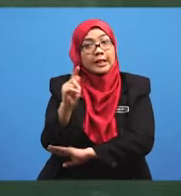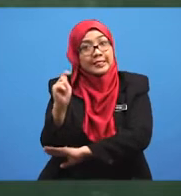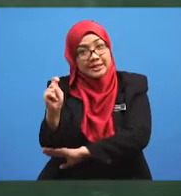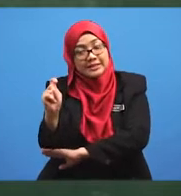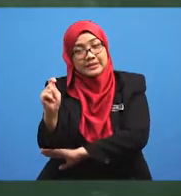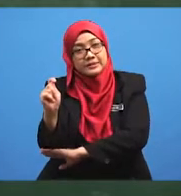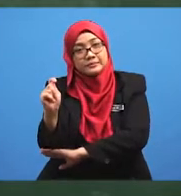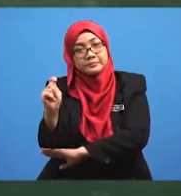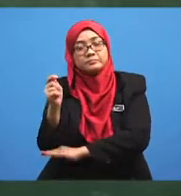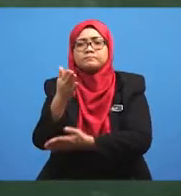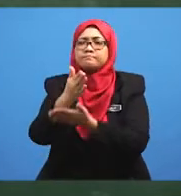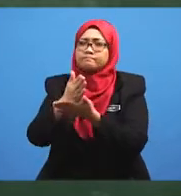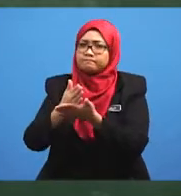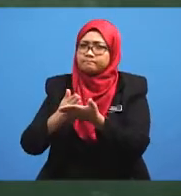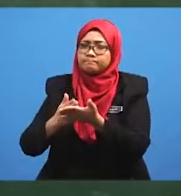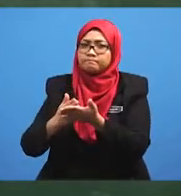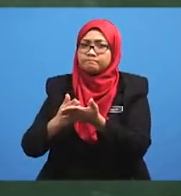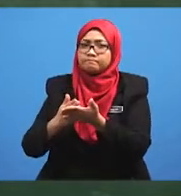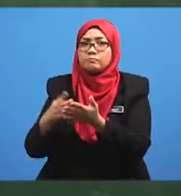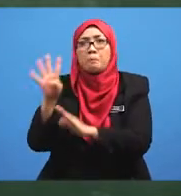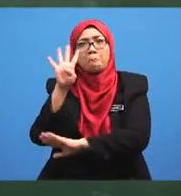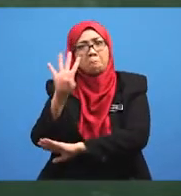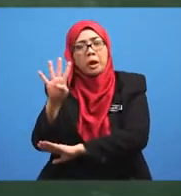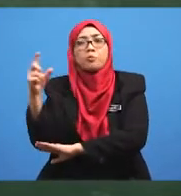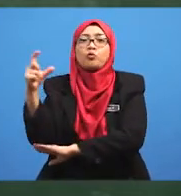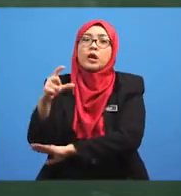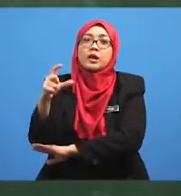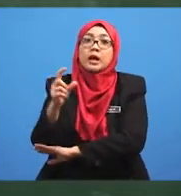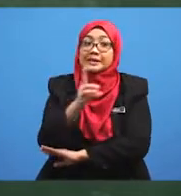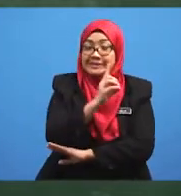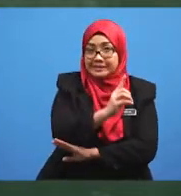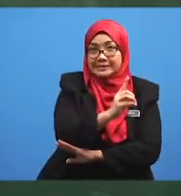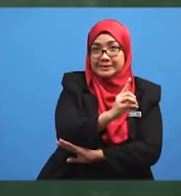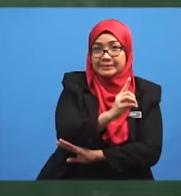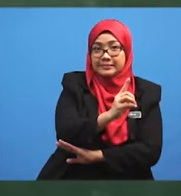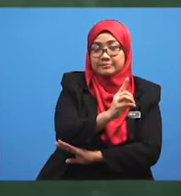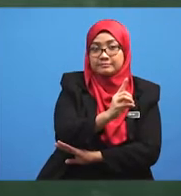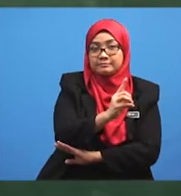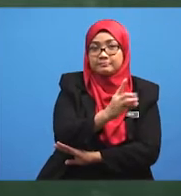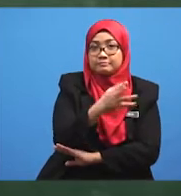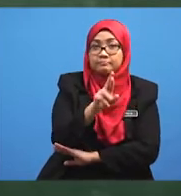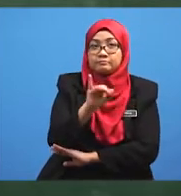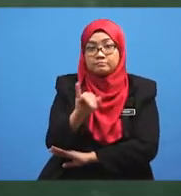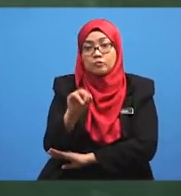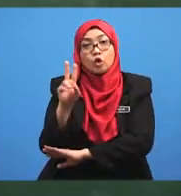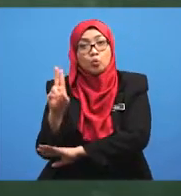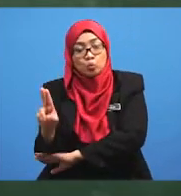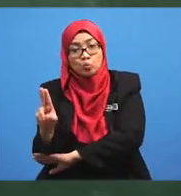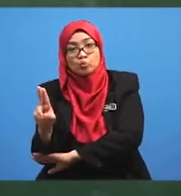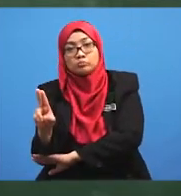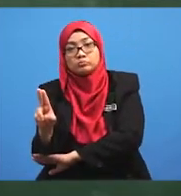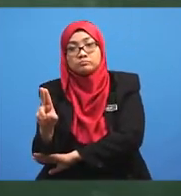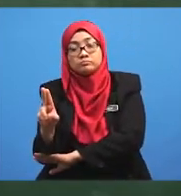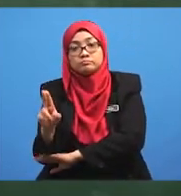T, separuh hayatnya 4 bulan. Dan yang terakhir D, radioisotop U,